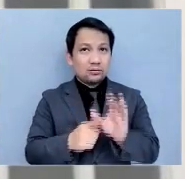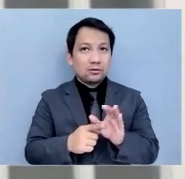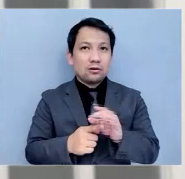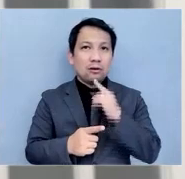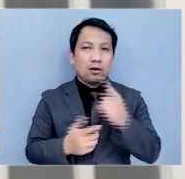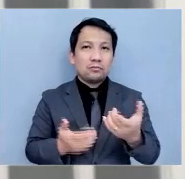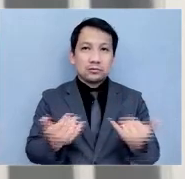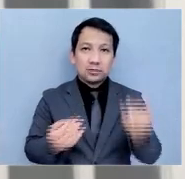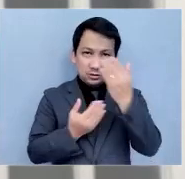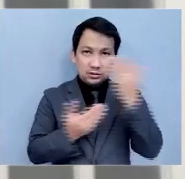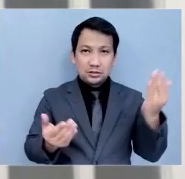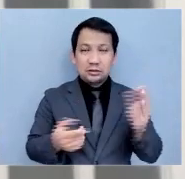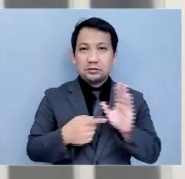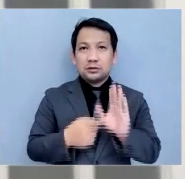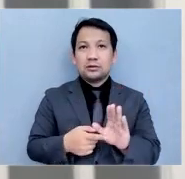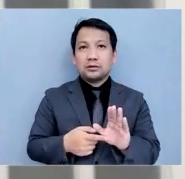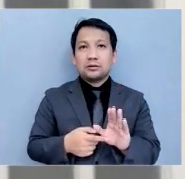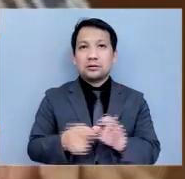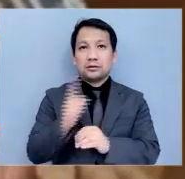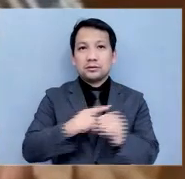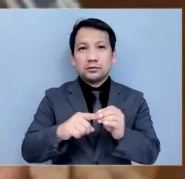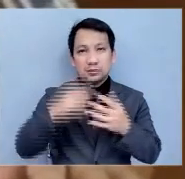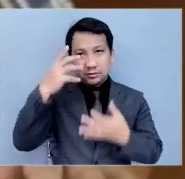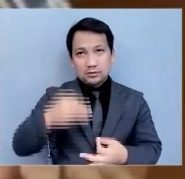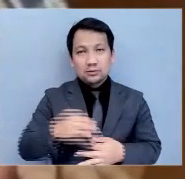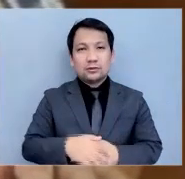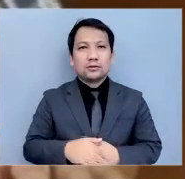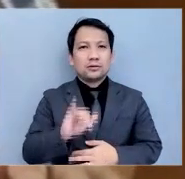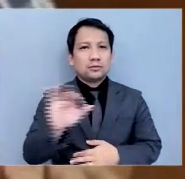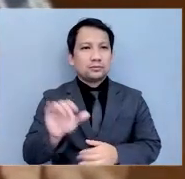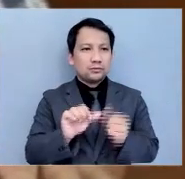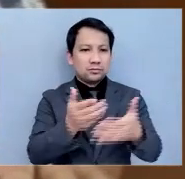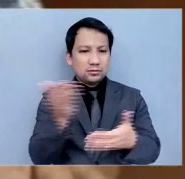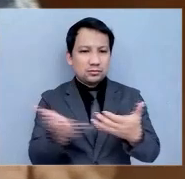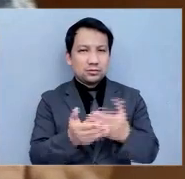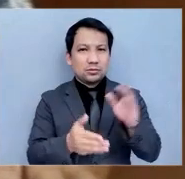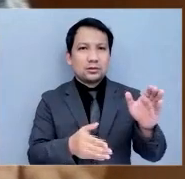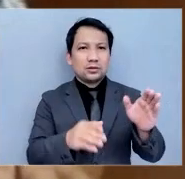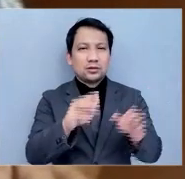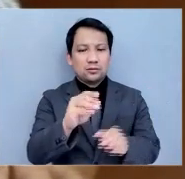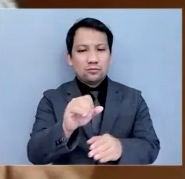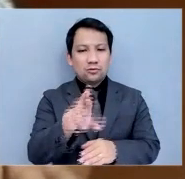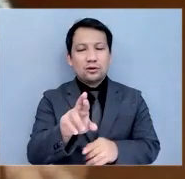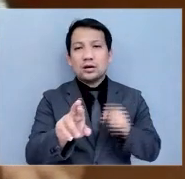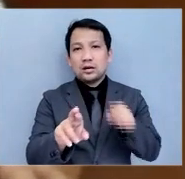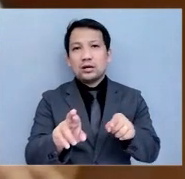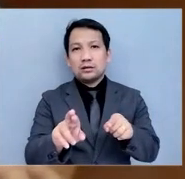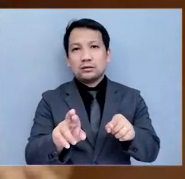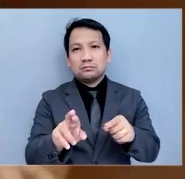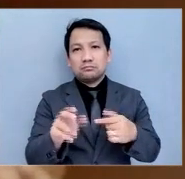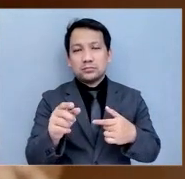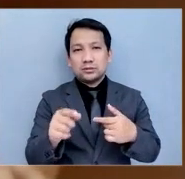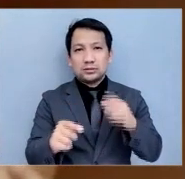At ngayon ay nakita na natin yung desisyon. Kung magfa-file pa ng motion for reconsideration ang akusado, si